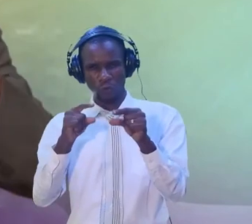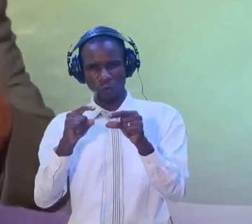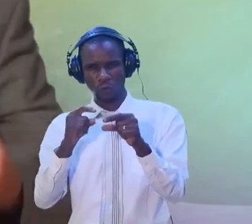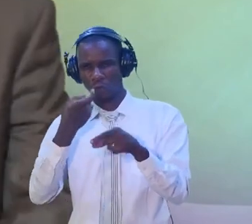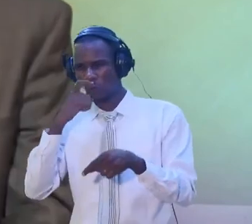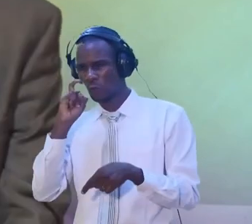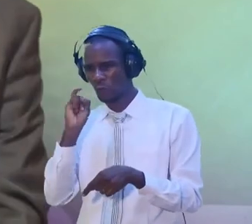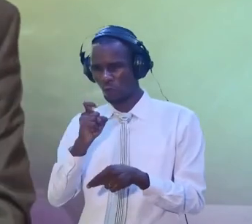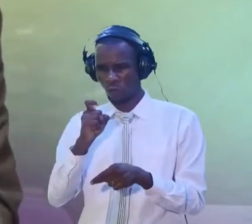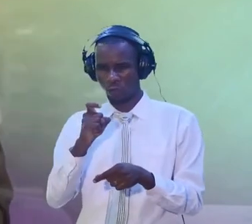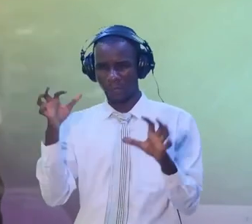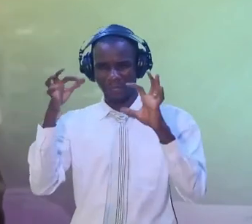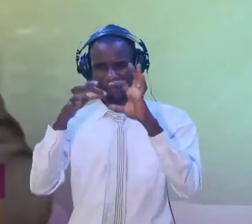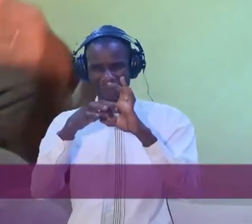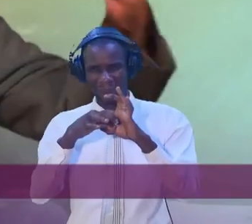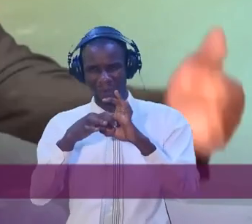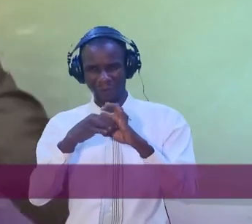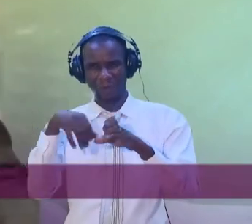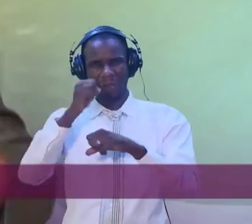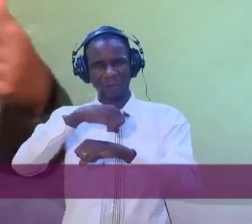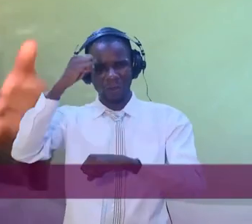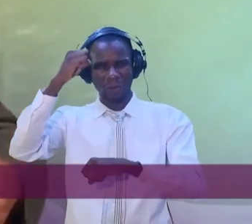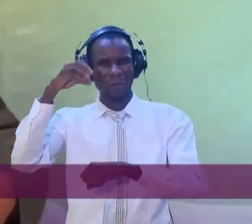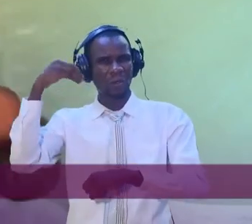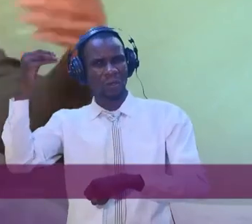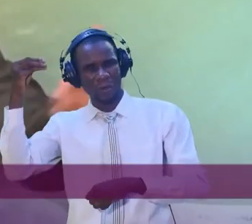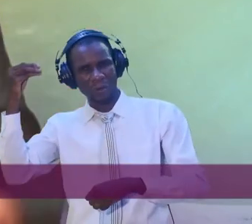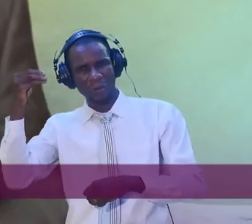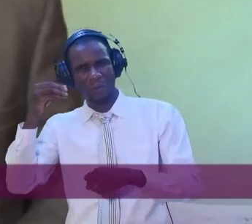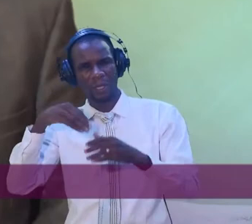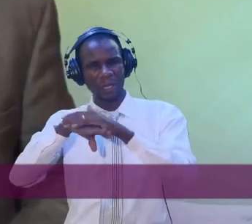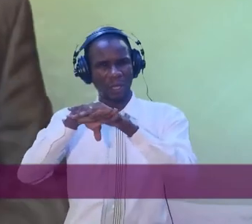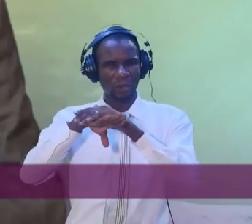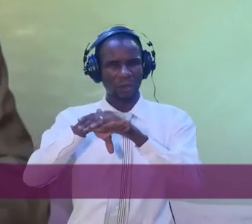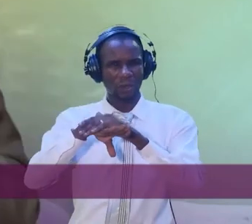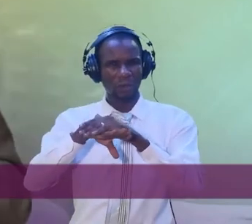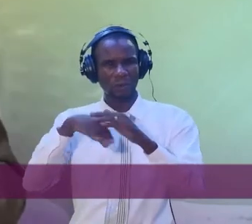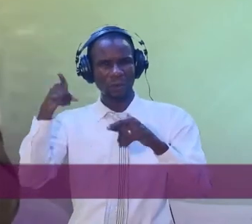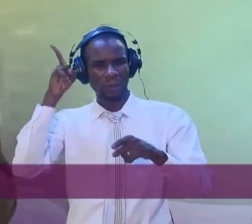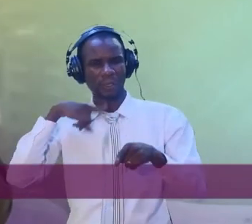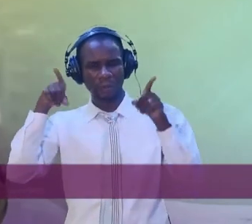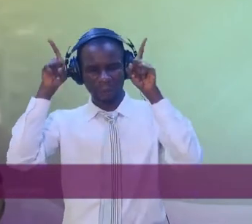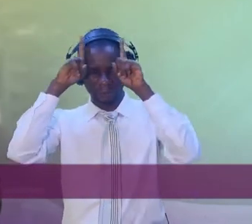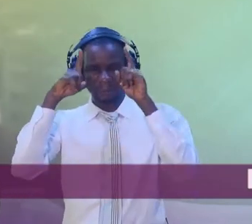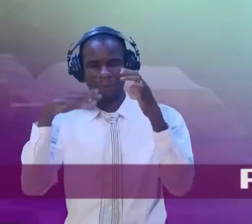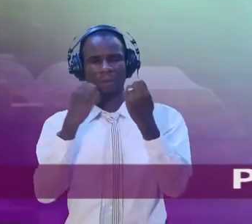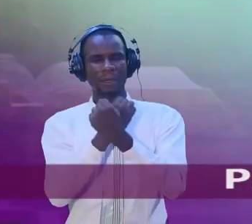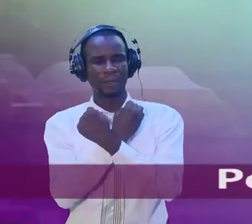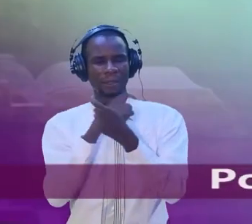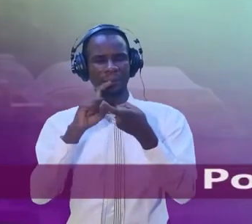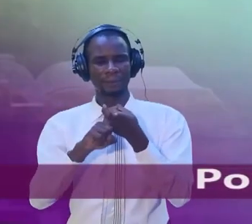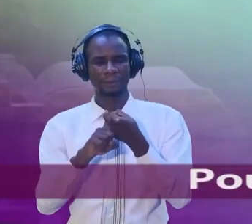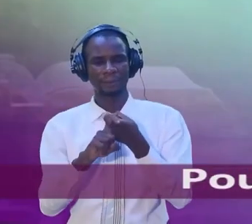waamue pia kwamba huwezi kuwasiliana na watu wanayofanya mazoezi ya